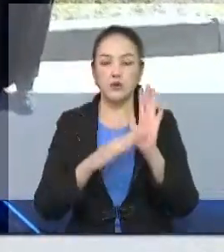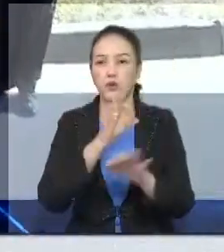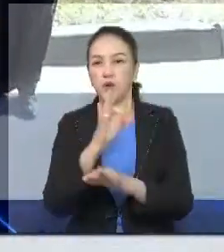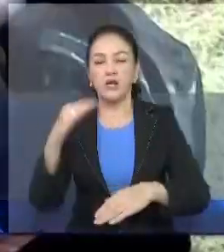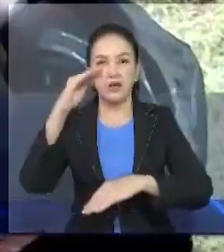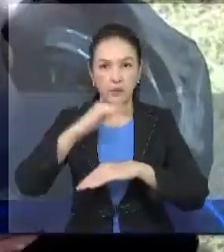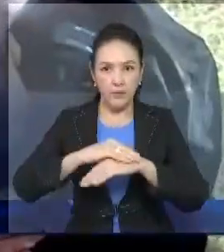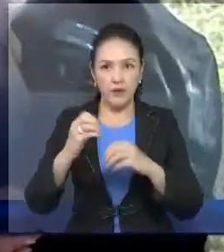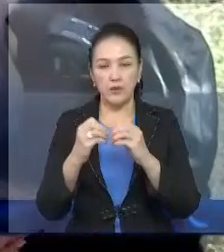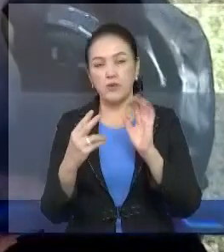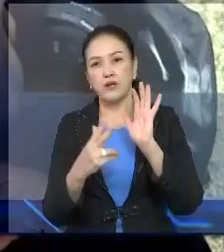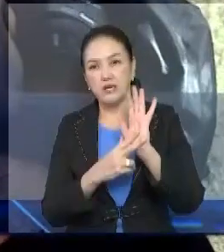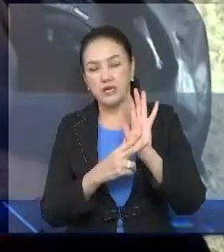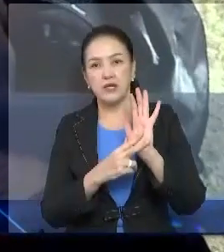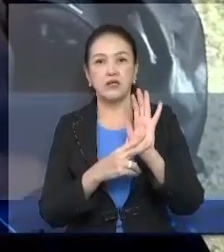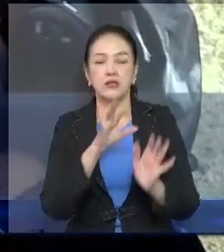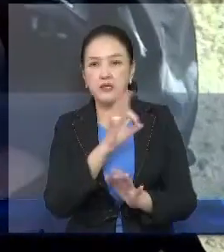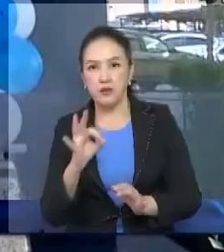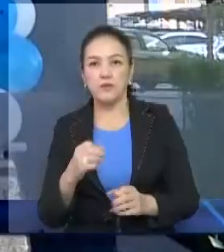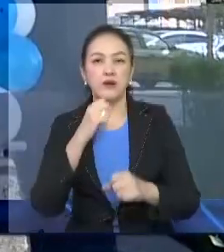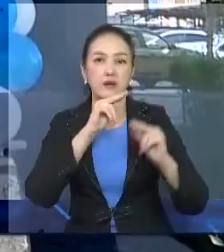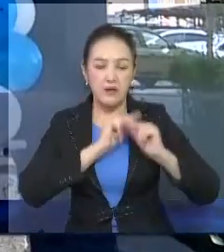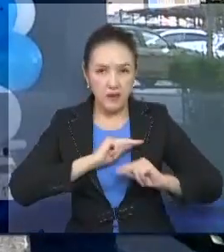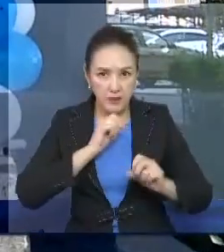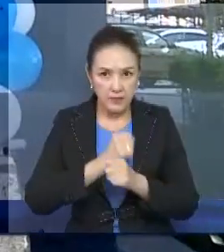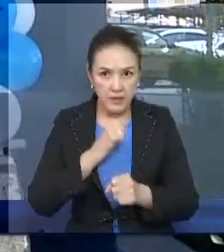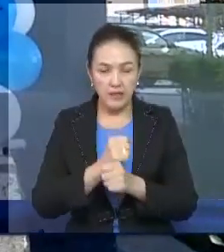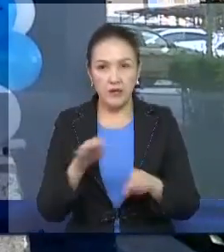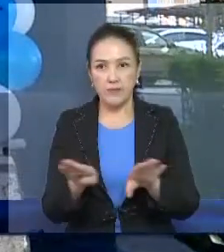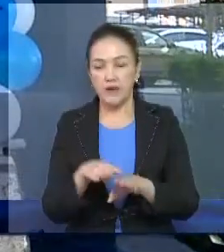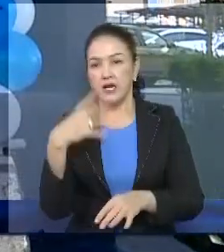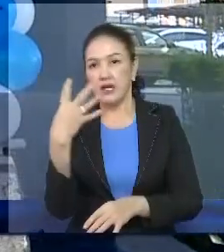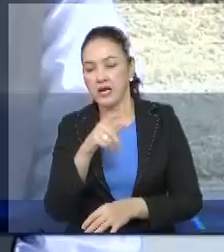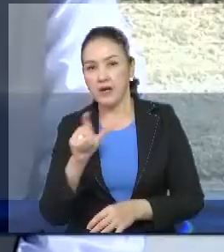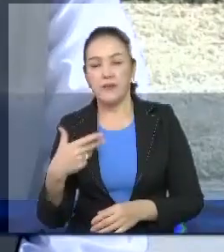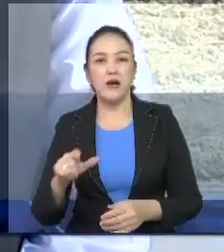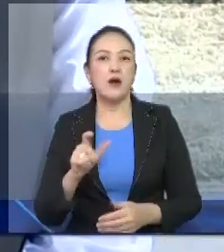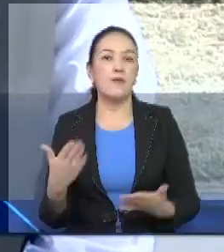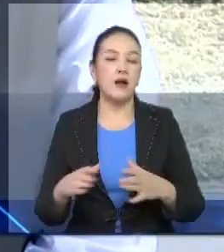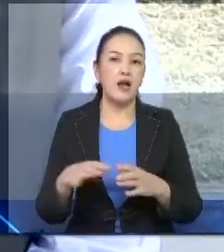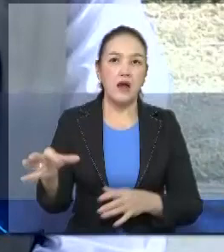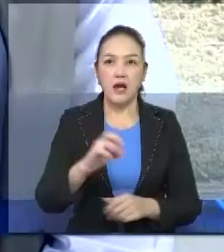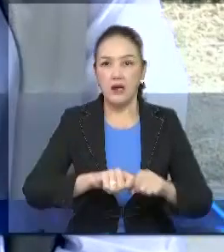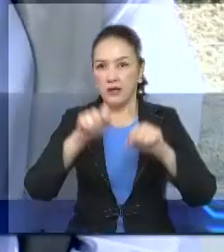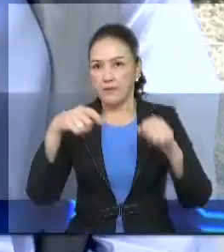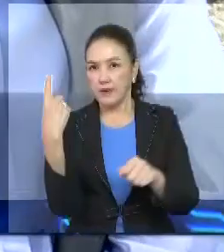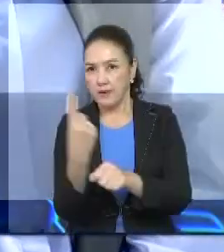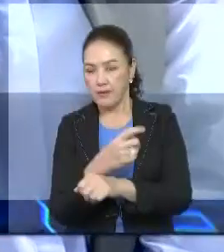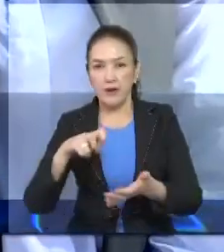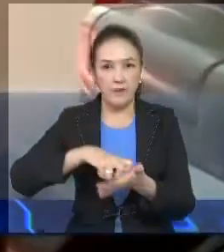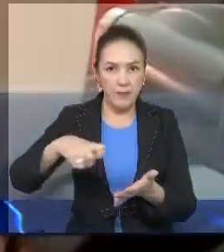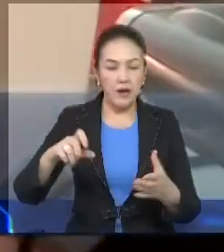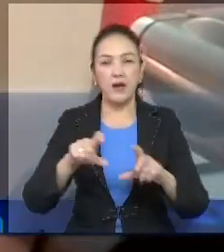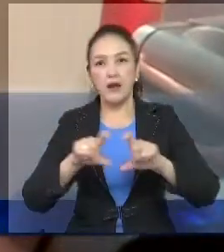9:00-ден кешкі сағат 18:00-ге дейін жұмыс істейді. Бұл 40 мыңға жуық халқы бар ауданда ашылған алғашқы пошта